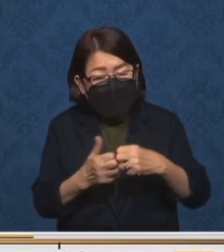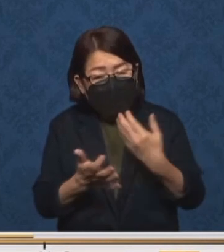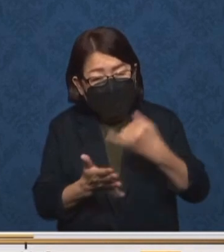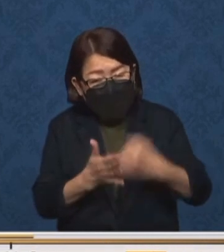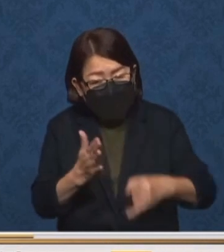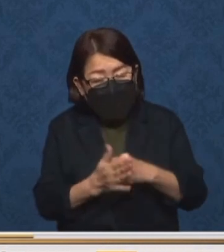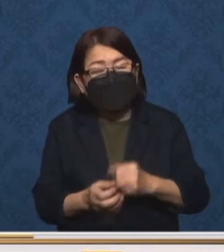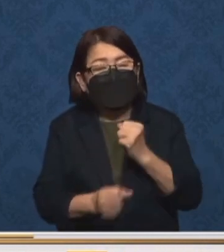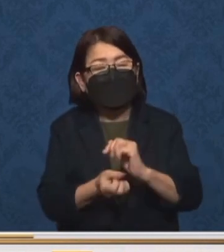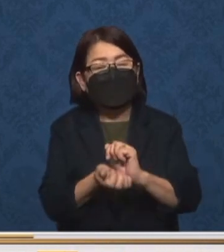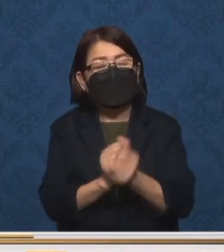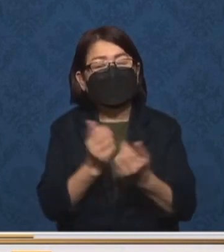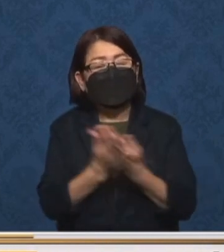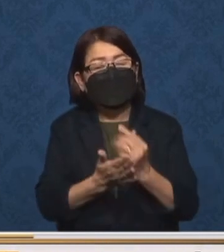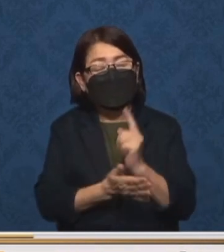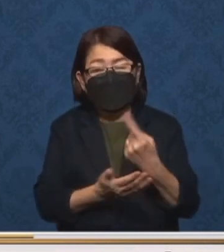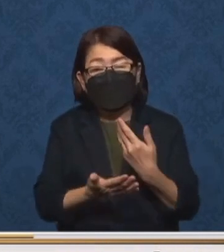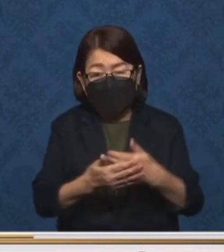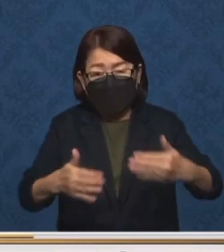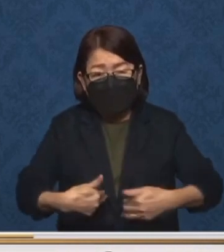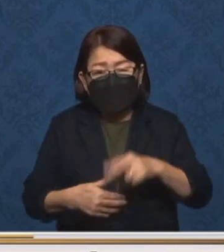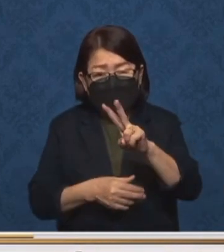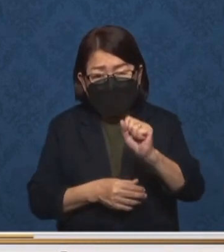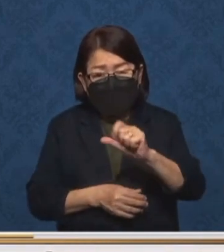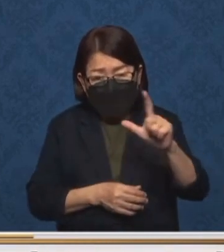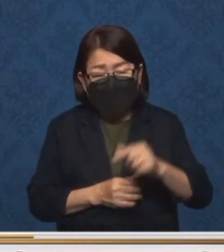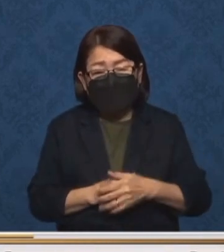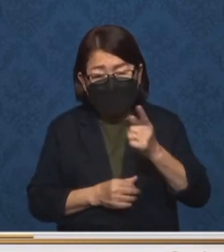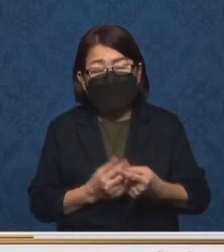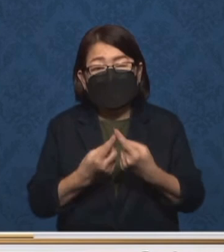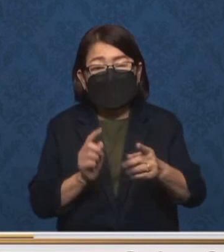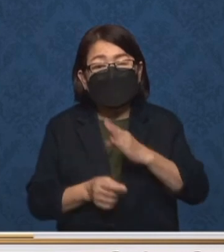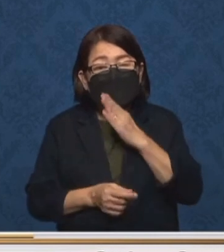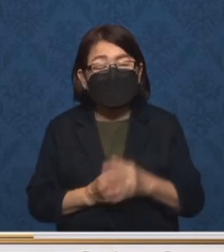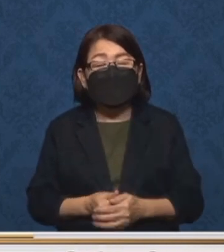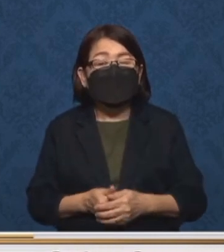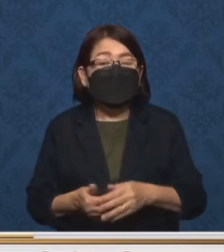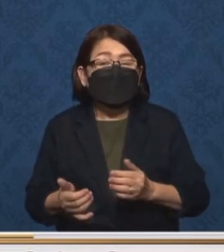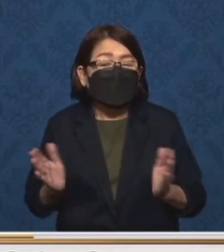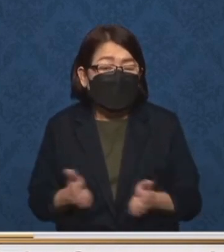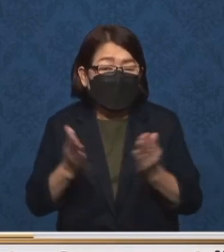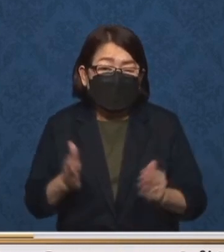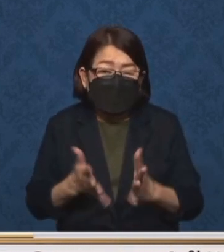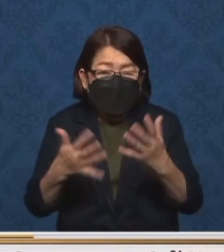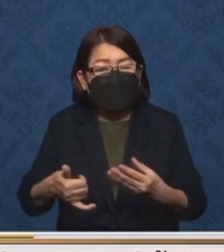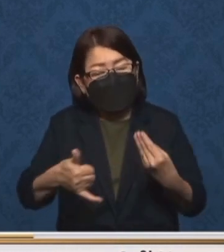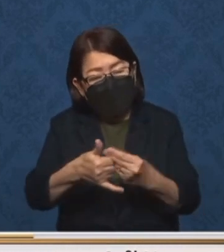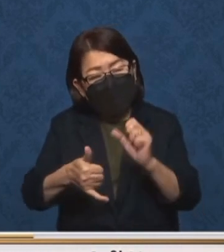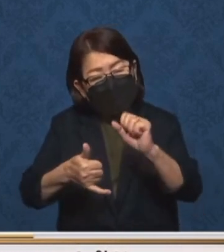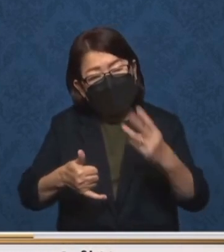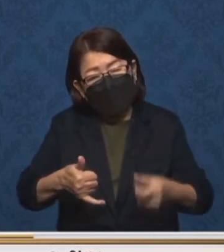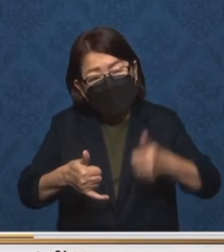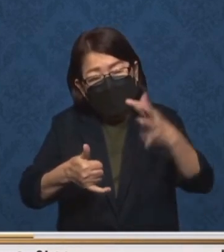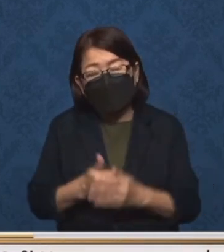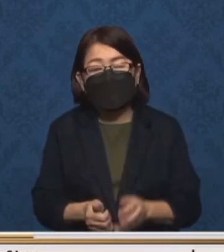ธุรกินี้มีรายได้ไมต่ำกวา 200,000 ลานบาทแต่หากเราไม่ได้ค่าคนสร้างสวัดีการดๆสทธ์ประโยน์ใหเทาเทงกอาชีพอื่ ๆ